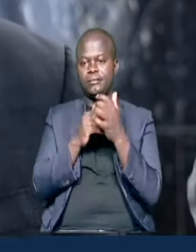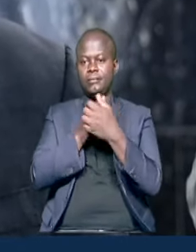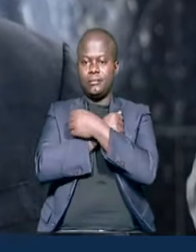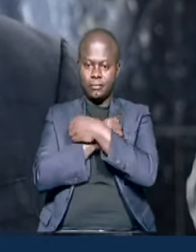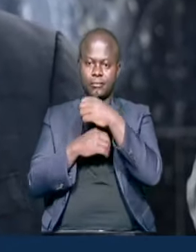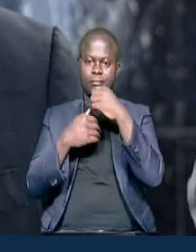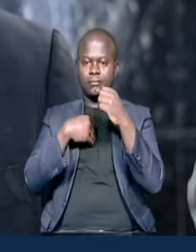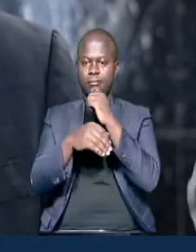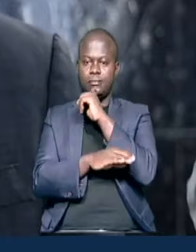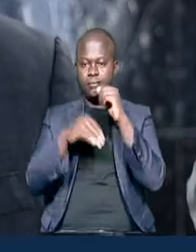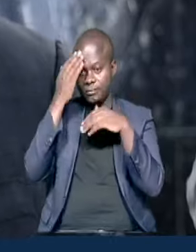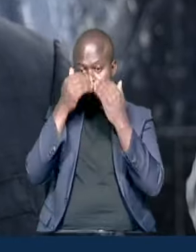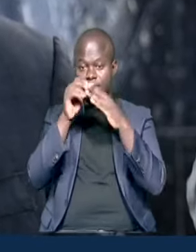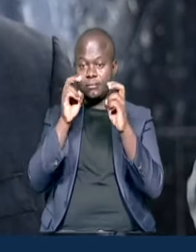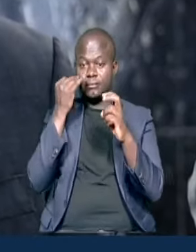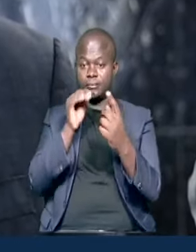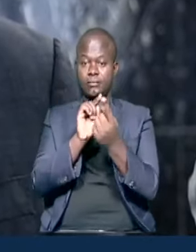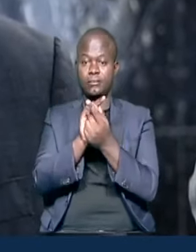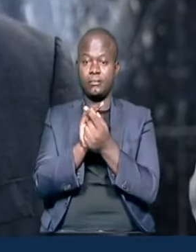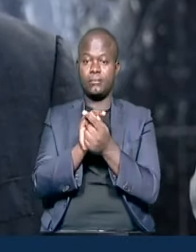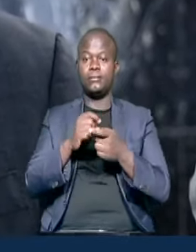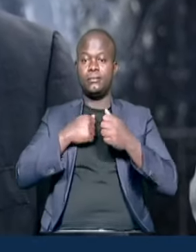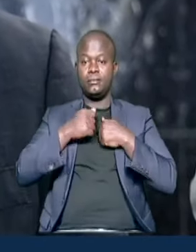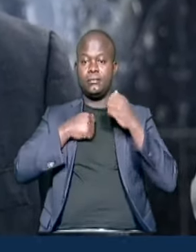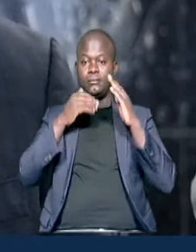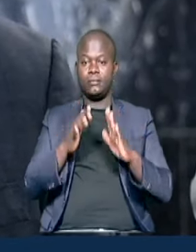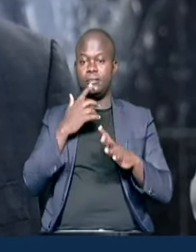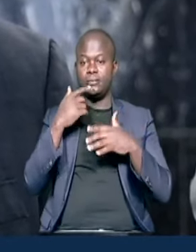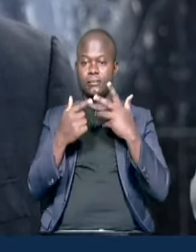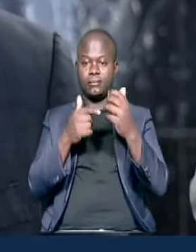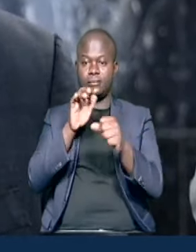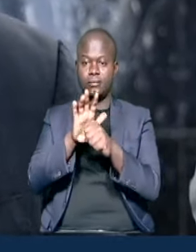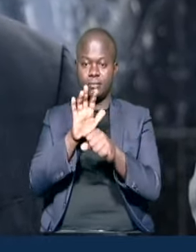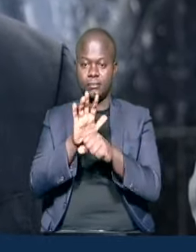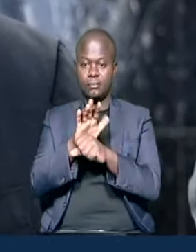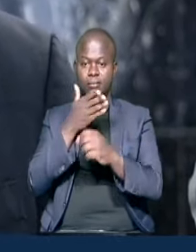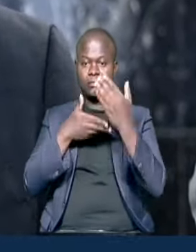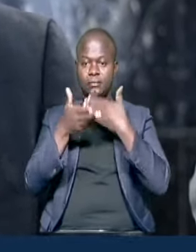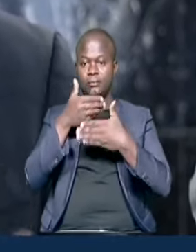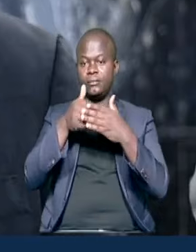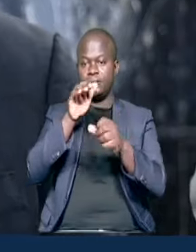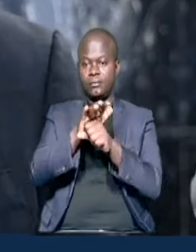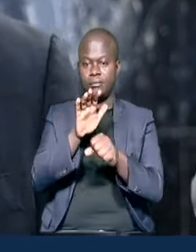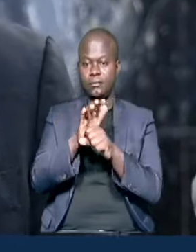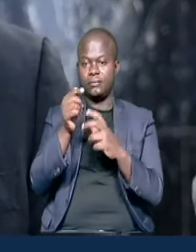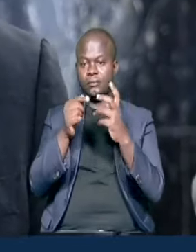igihugu kuko iyo duhuye tungana wese turi abanyarwanda hari ibintu byinshi cyane tuganira cyane cyane ibintu bigamije guteza imbere